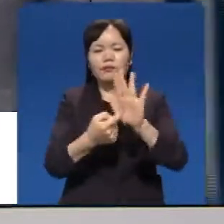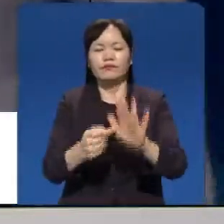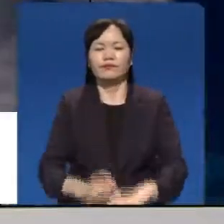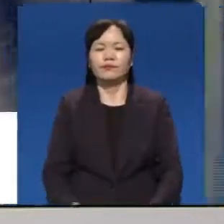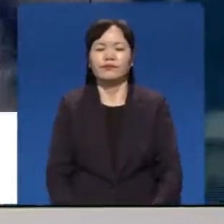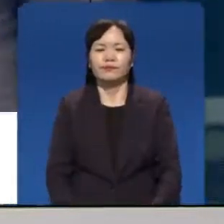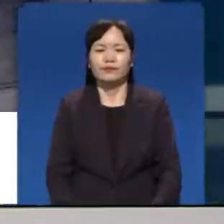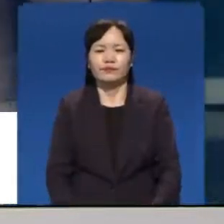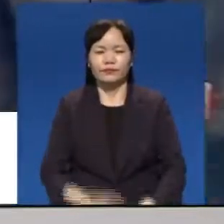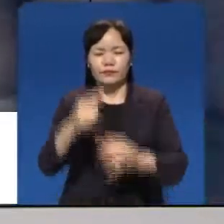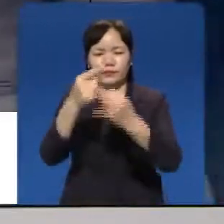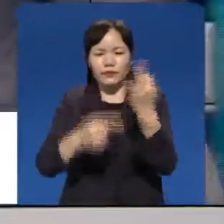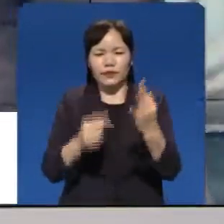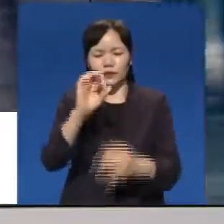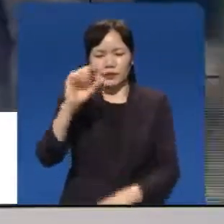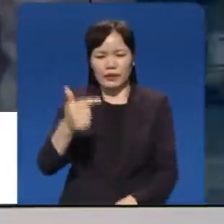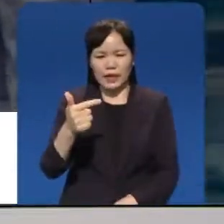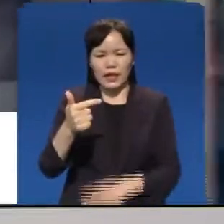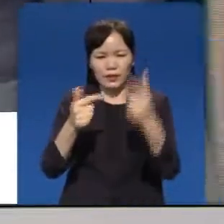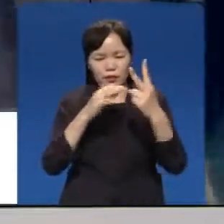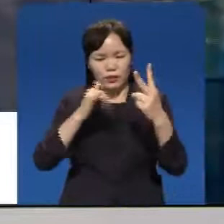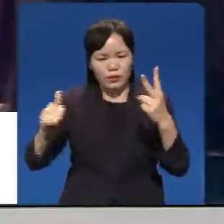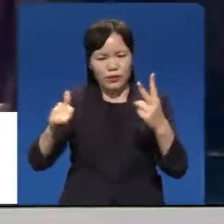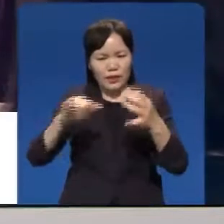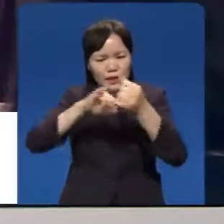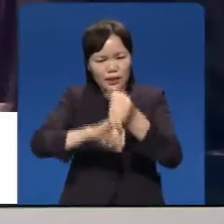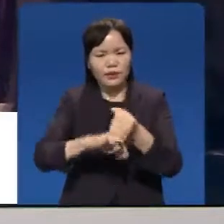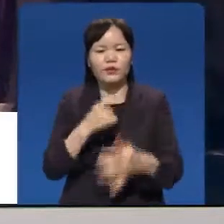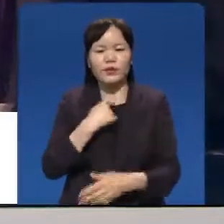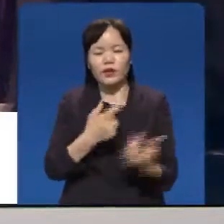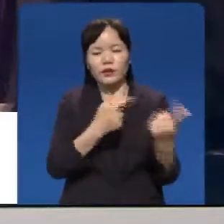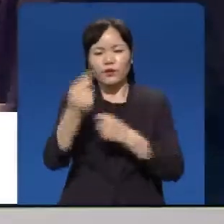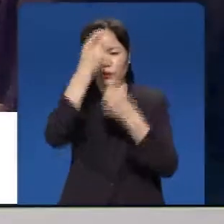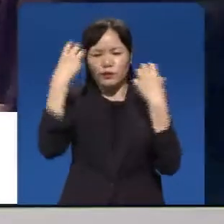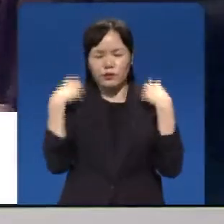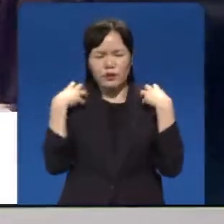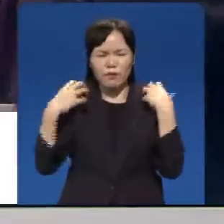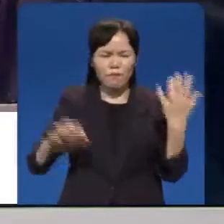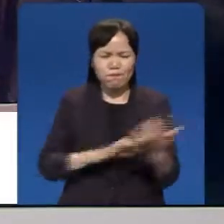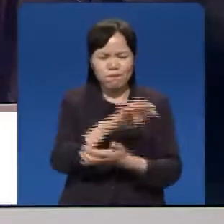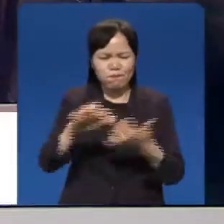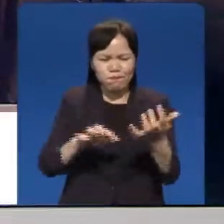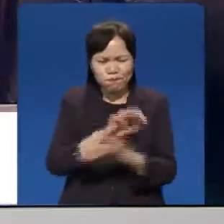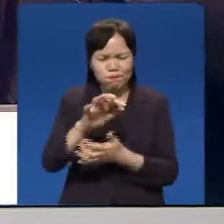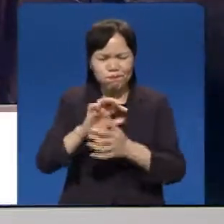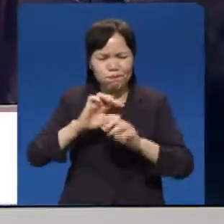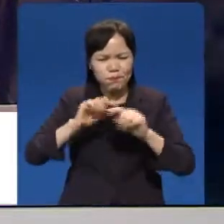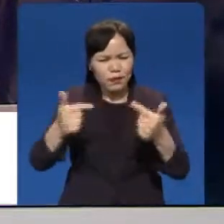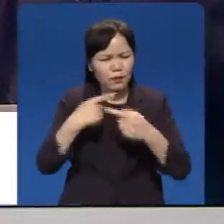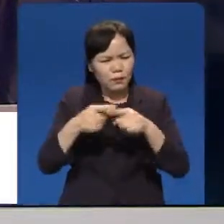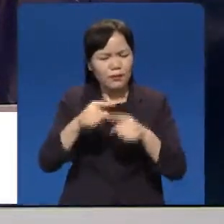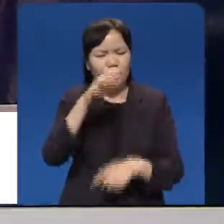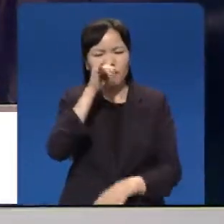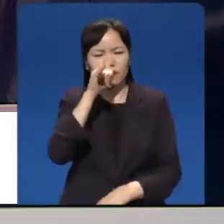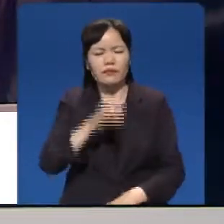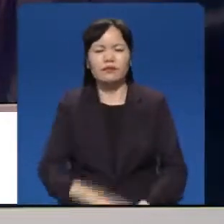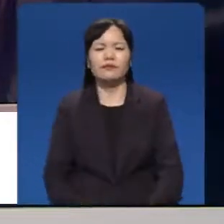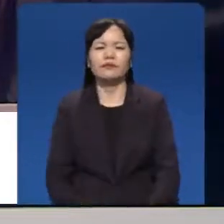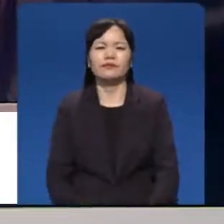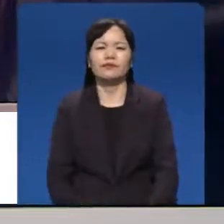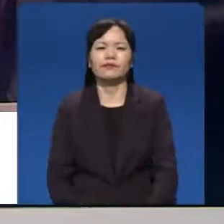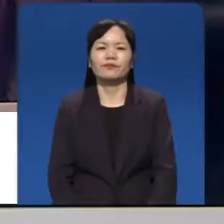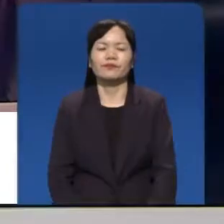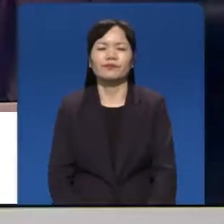표출했습니다. 윤석열, 안철수 두 사람이 약속했던 공동정부가 파국으로 향해 가는 게 아니냐는 관측이 나오고 있습니다.